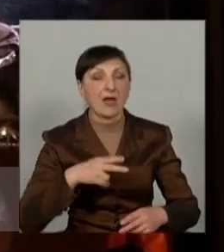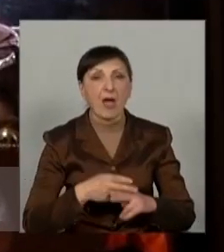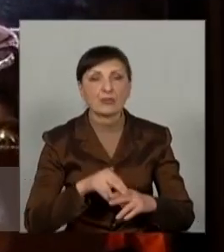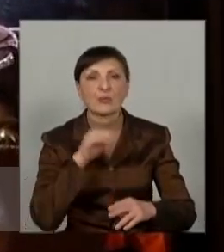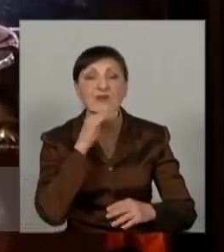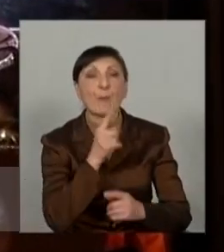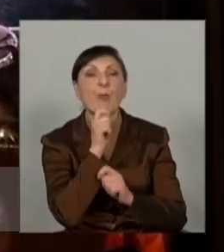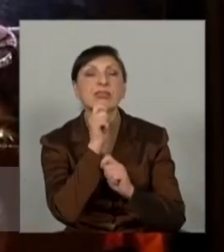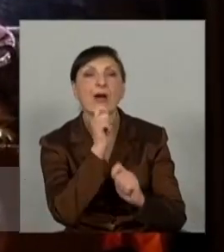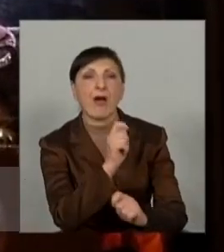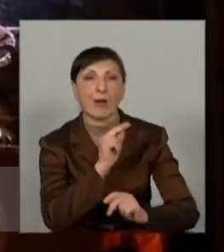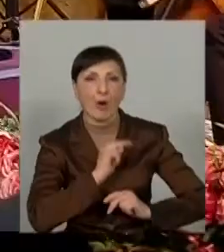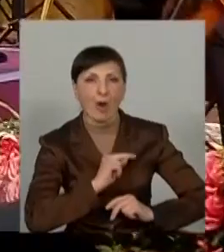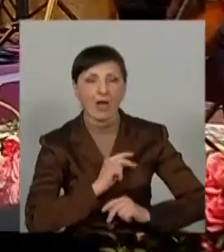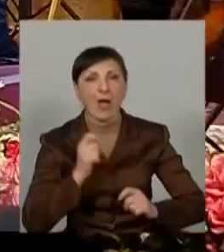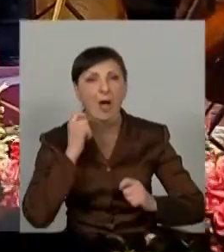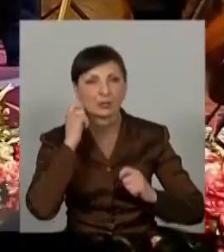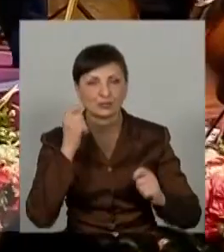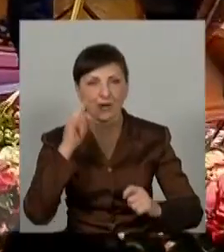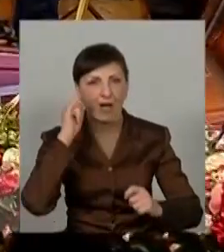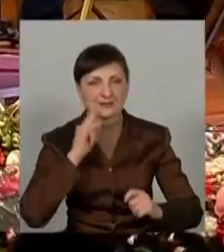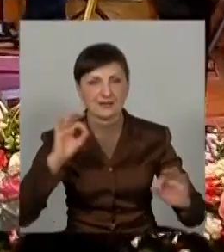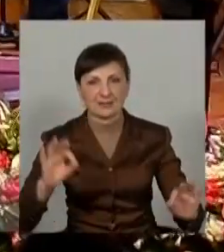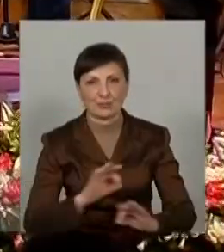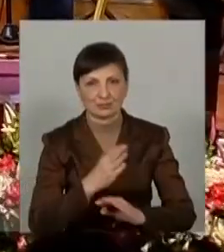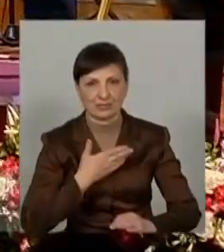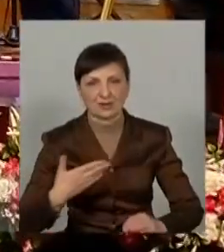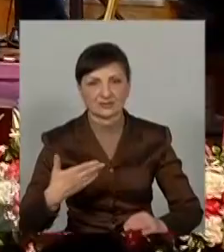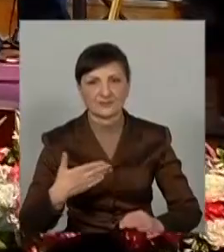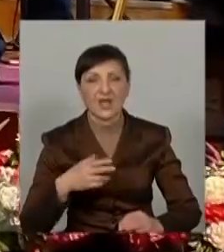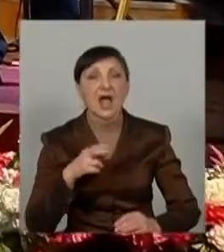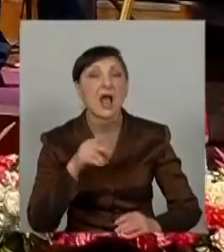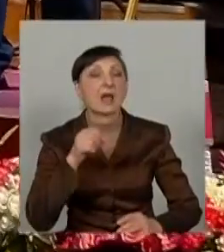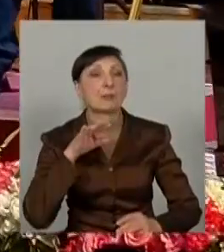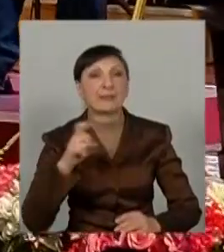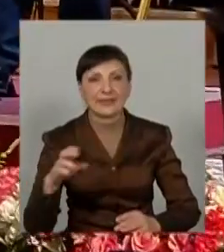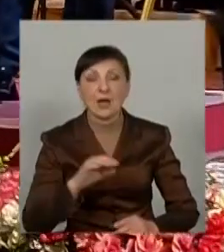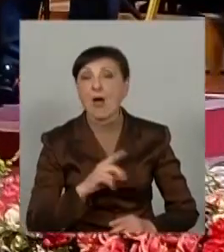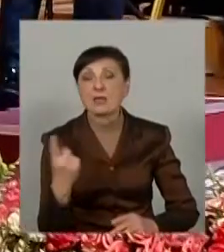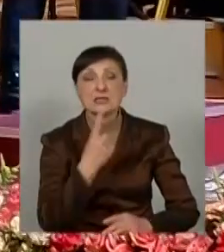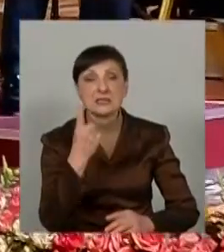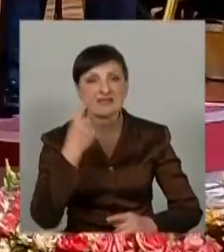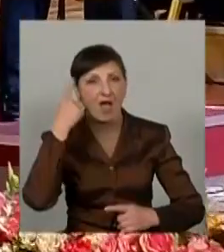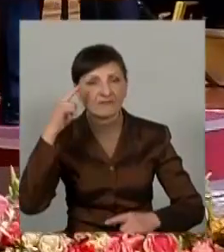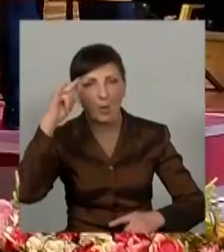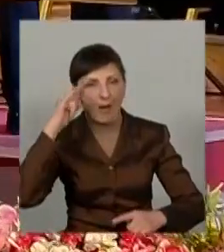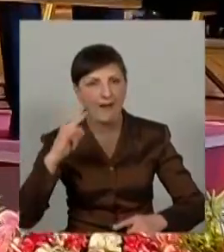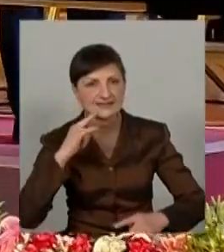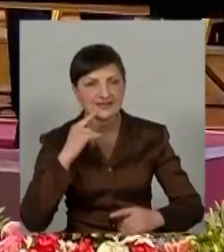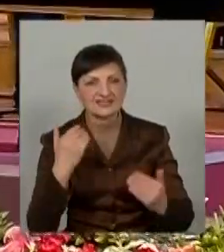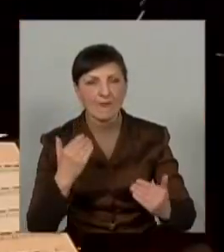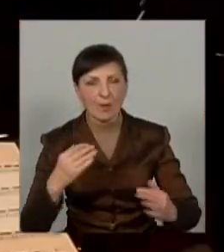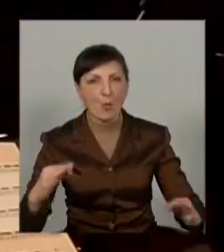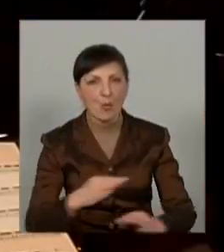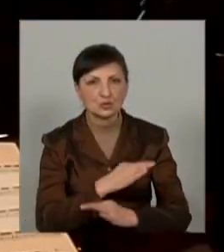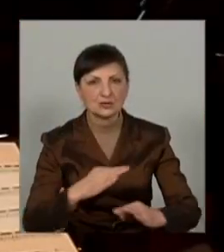профессиональный подарок коллег ко дню рождения казахстанскому Моцарту. Отмечу, Рахатби – единственный отечественный автор современной академической музыки,